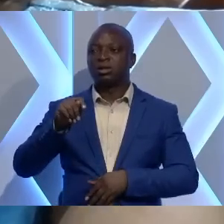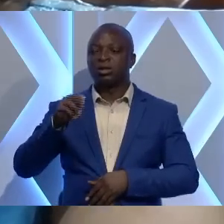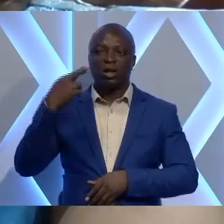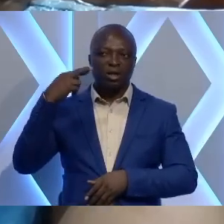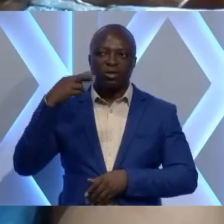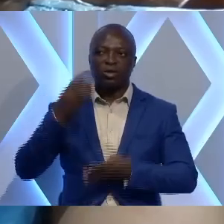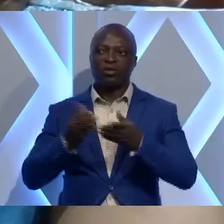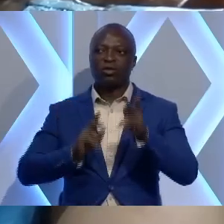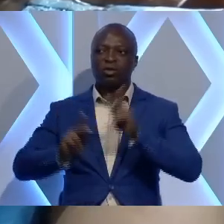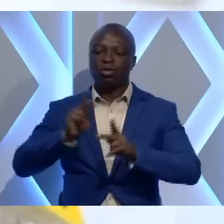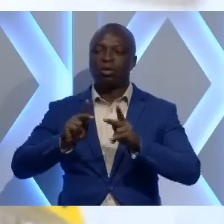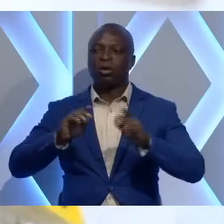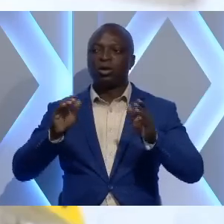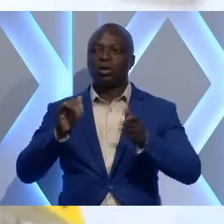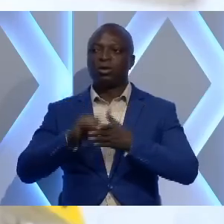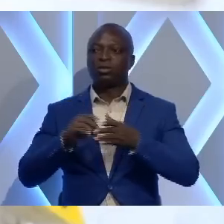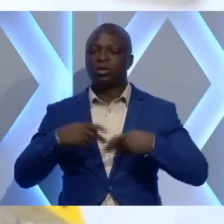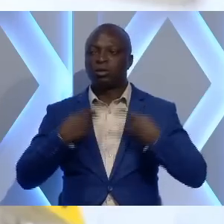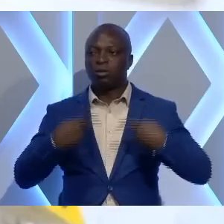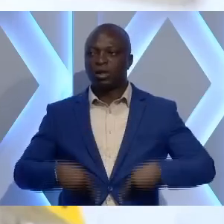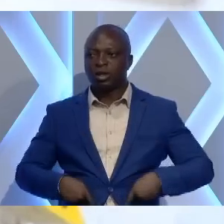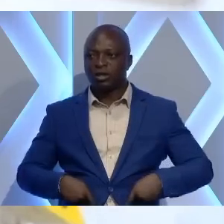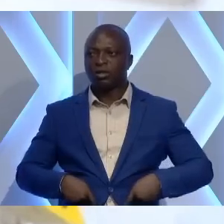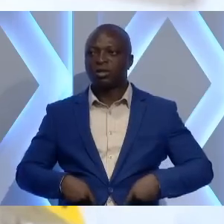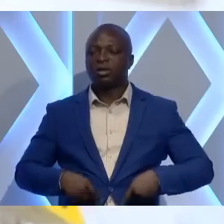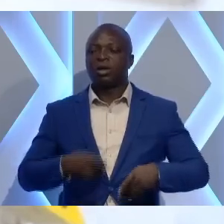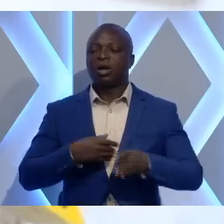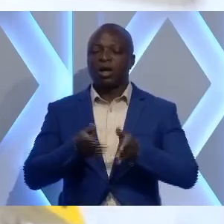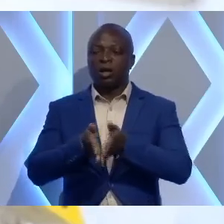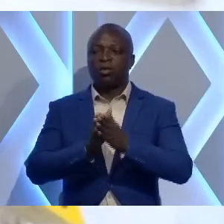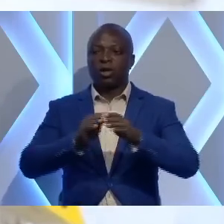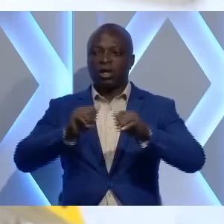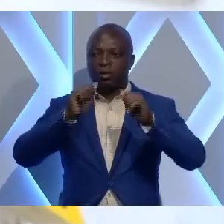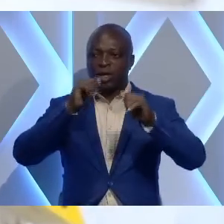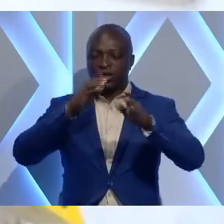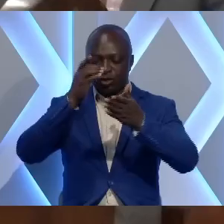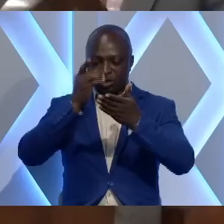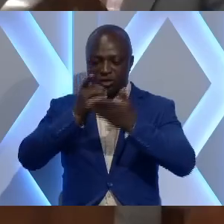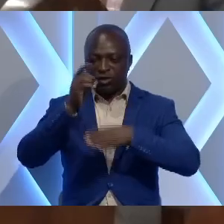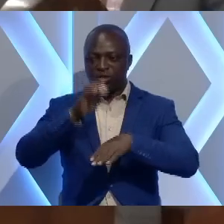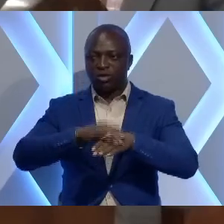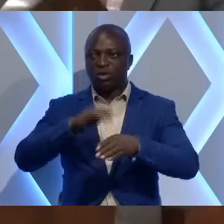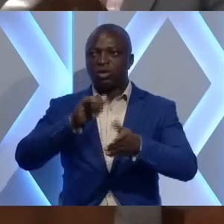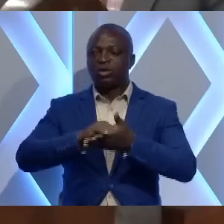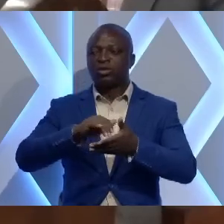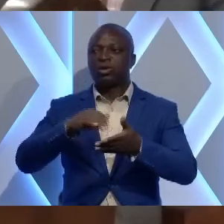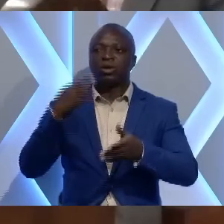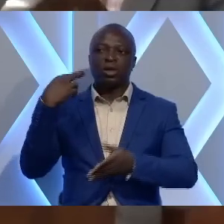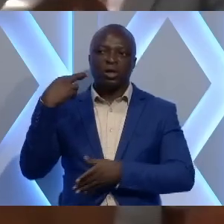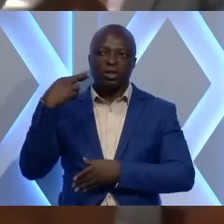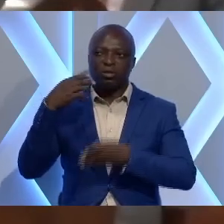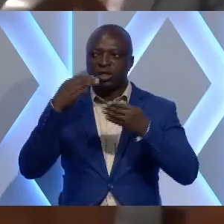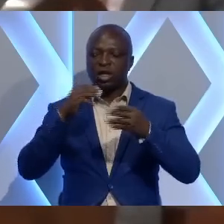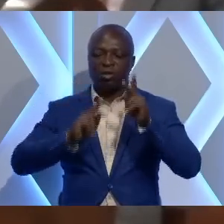peuple. Le célébrant Dieudonné Goutiab a imploré la bénédiction divine sur cet organe de médias